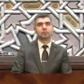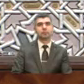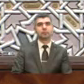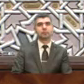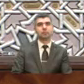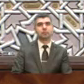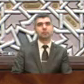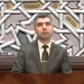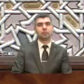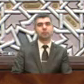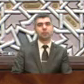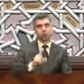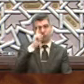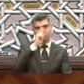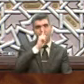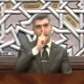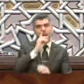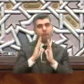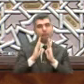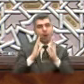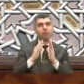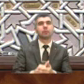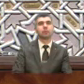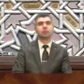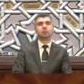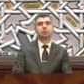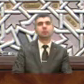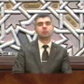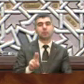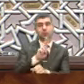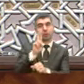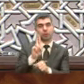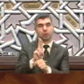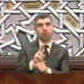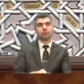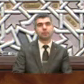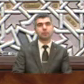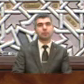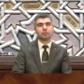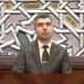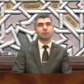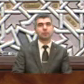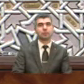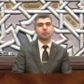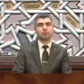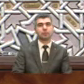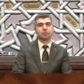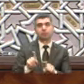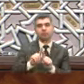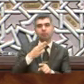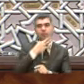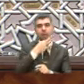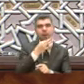ونتمنى له التوفيق. والسؤال الموالي في هذا الأول في هذا القطاع هو عن تبسيط المساطر